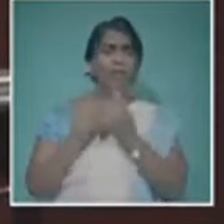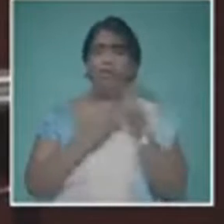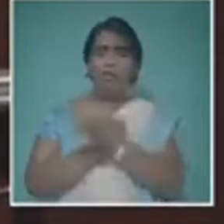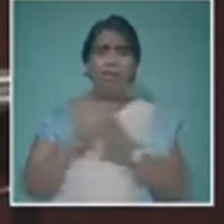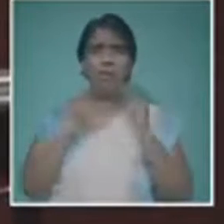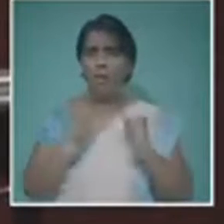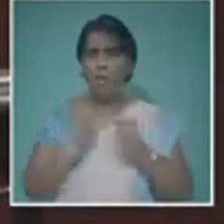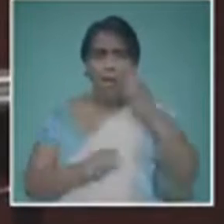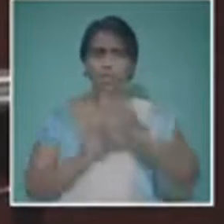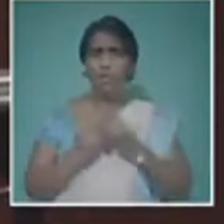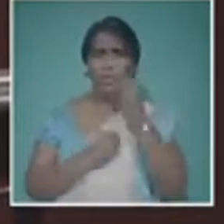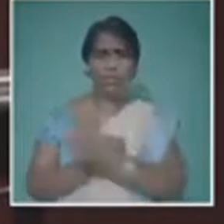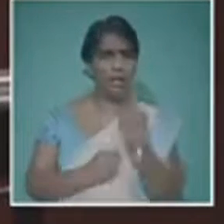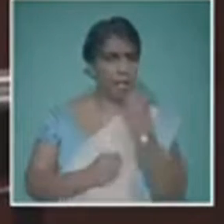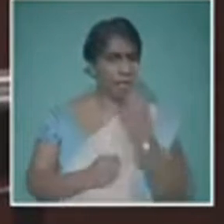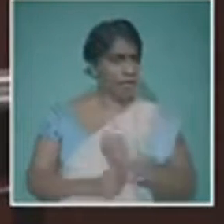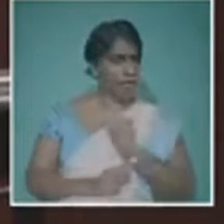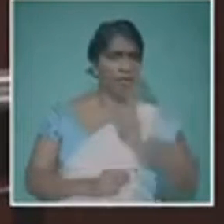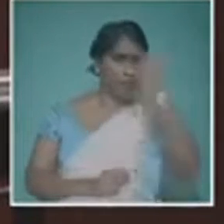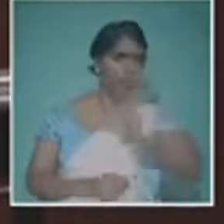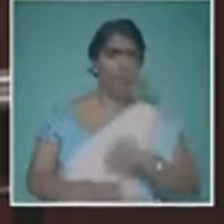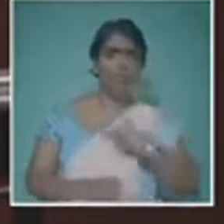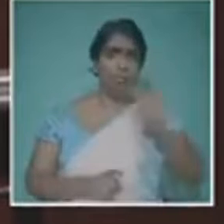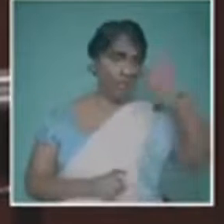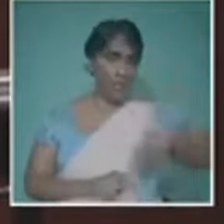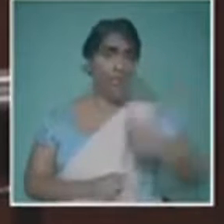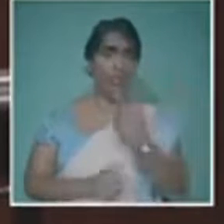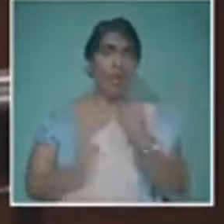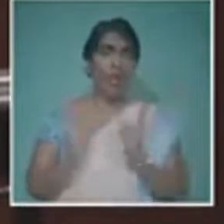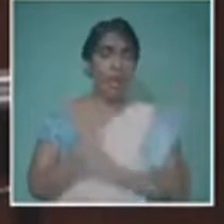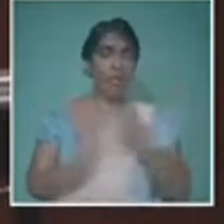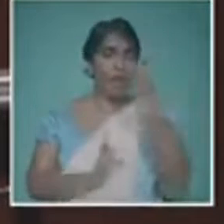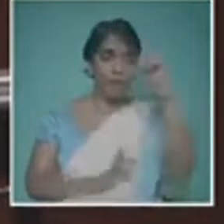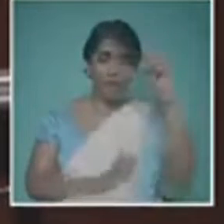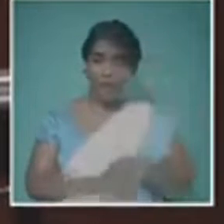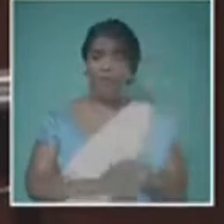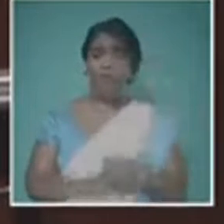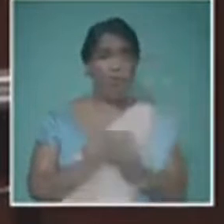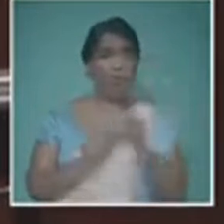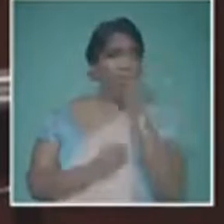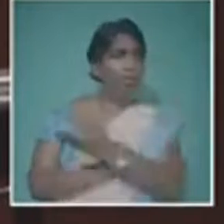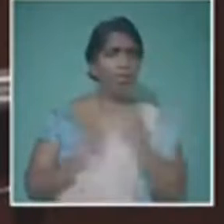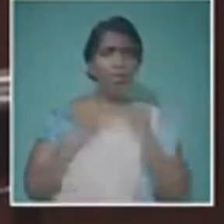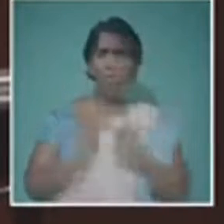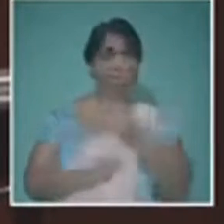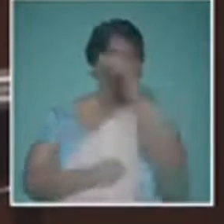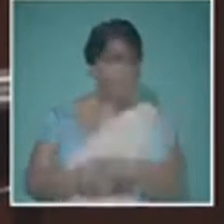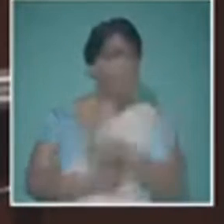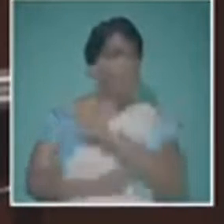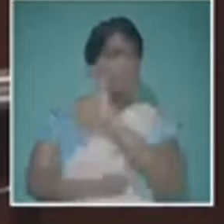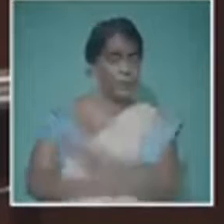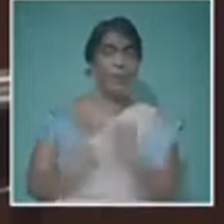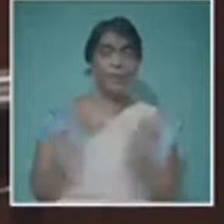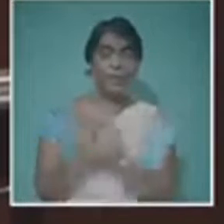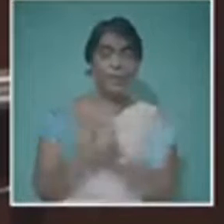12,000 லிட்டரை ஒரு தனிநபருக்கு எப்படி கொடுக்க முடியும்? அவர் தன்னிடம் வேலையாட்கள் இருக்கின்றார்கள், வாகனங்கள் இருக்கின்றது என்று உரிமை பத்திரங்களை